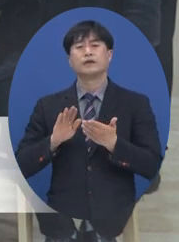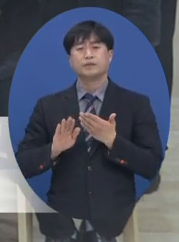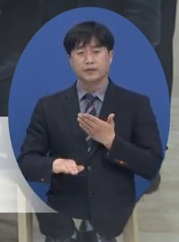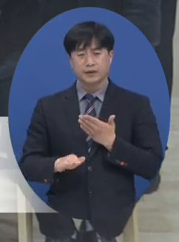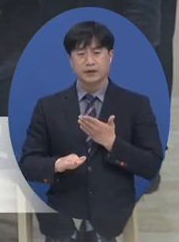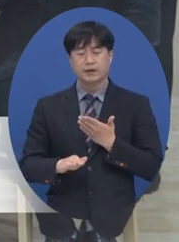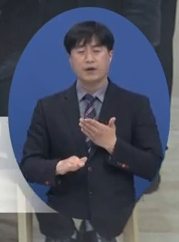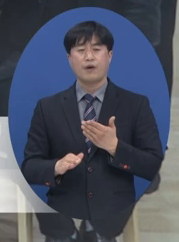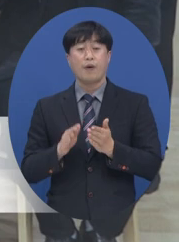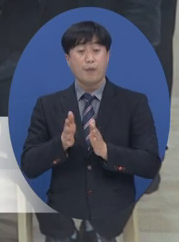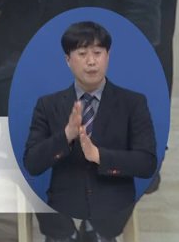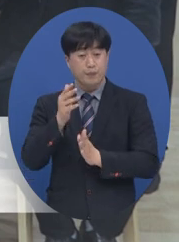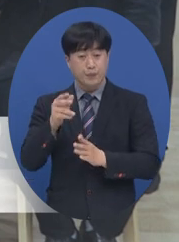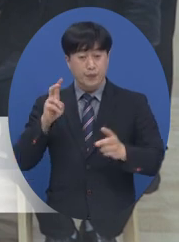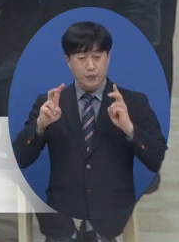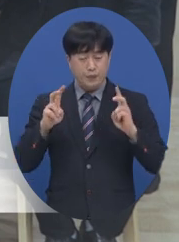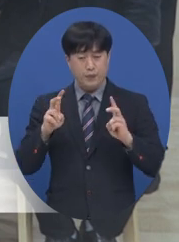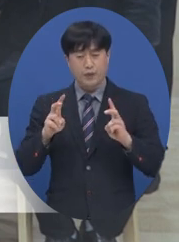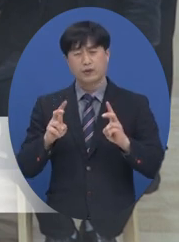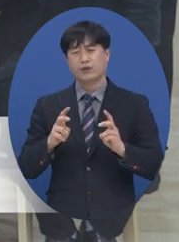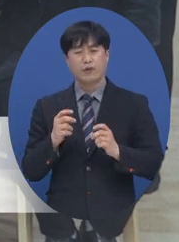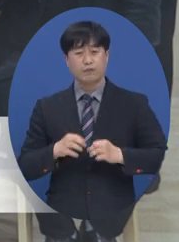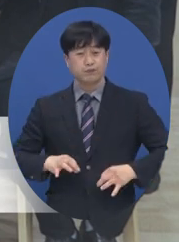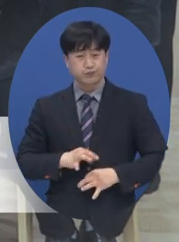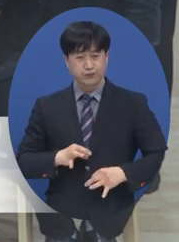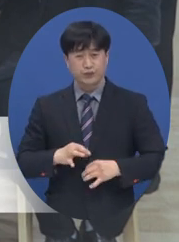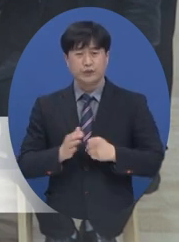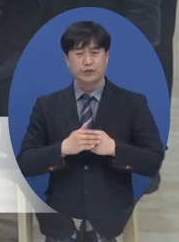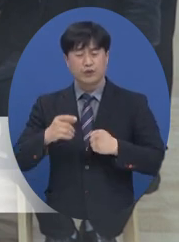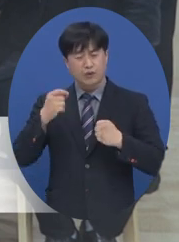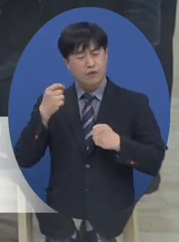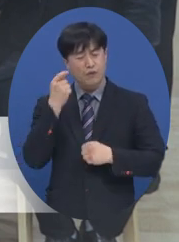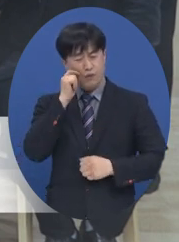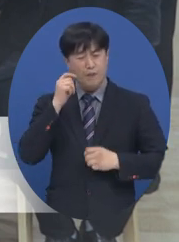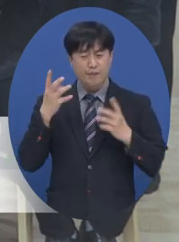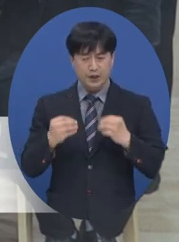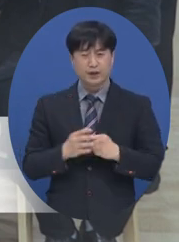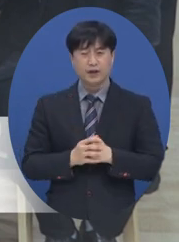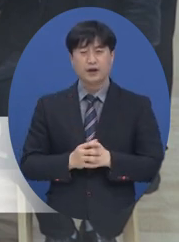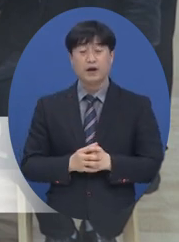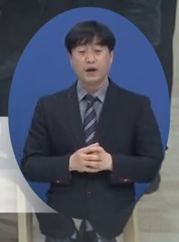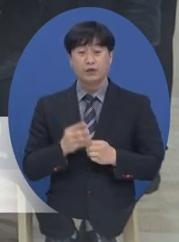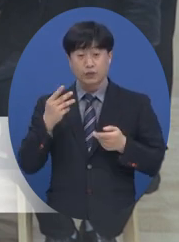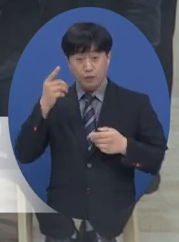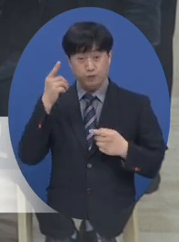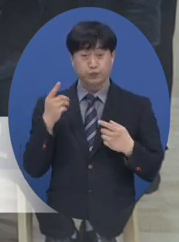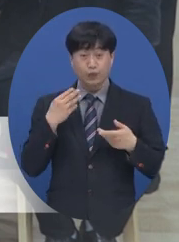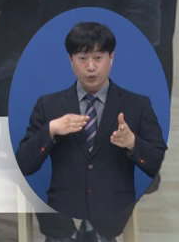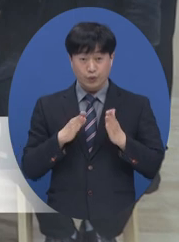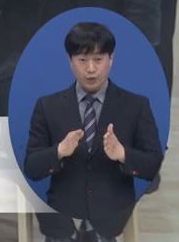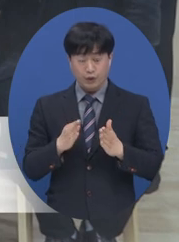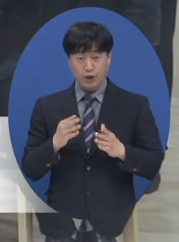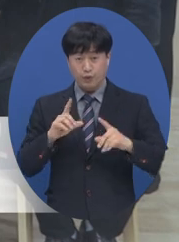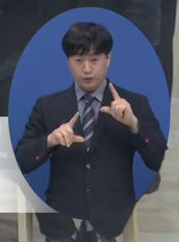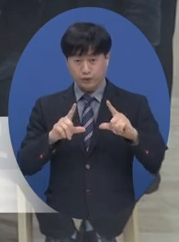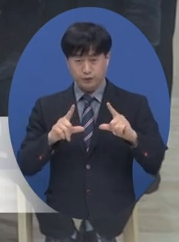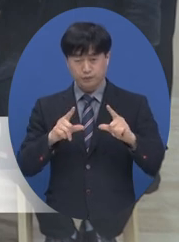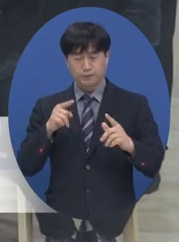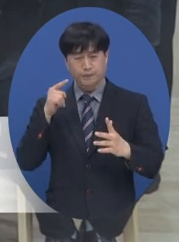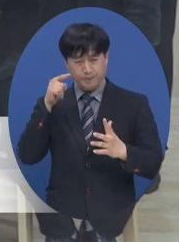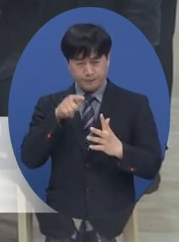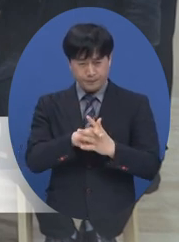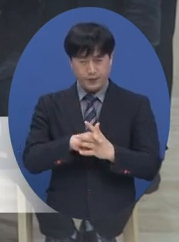눈물을 흘리는 많은 가맹점들이 있습니다. 경기도가 가맹점과 대리점 분야 불공정 실태를 파악해